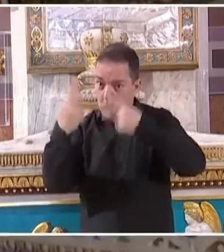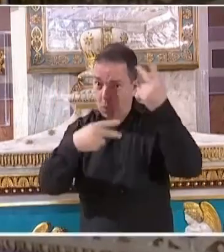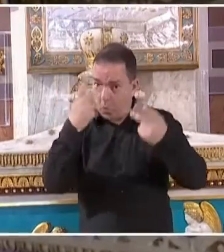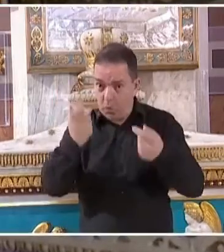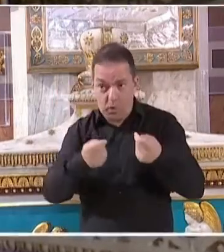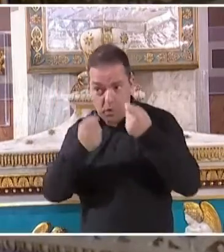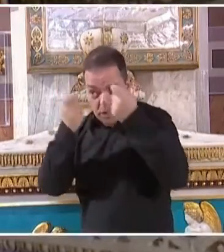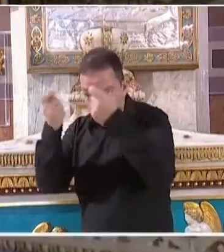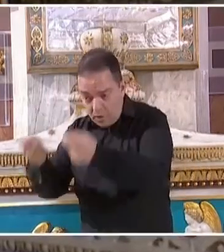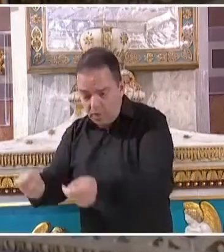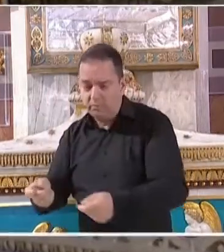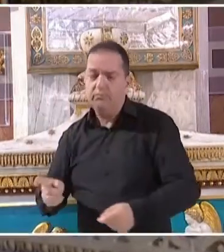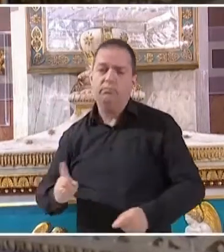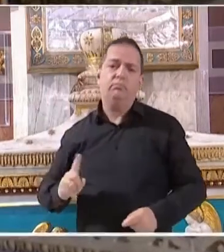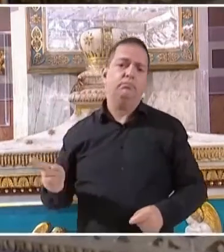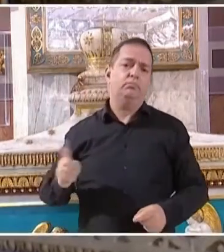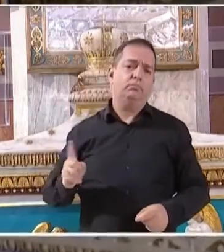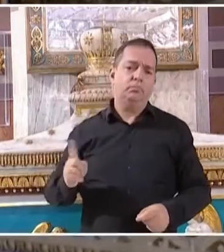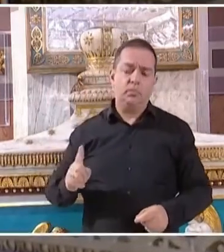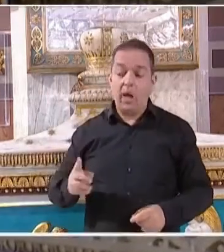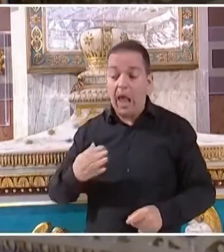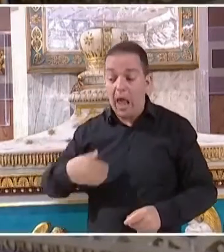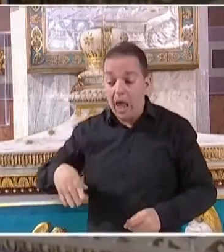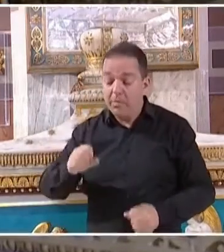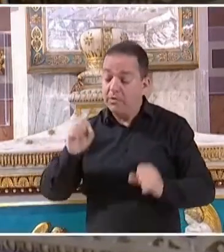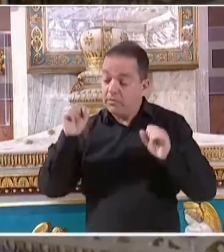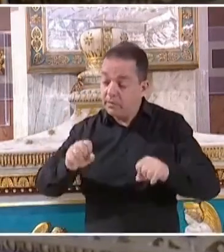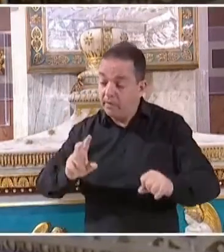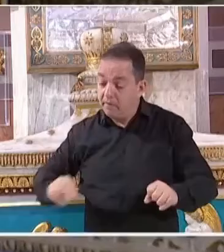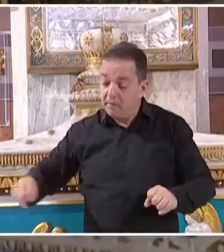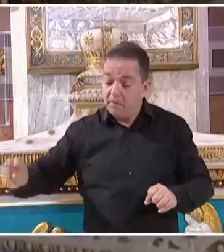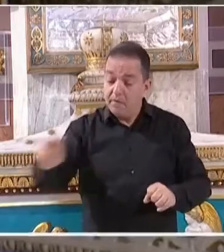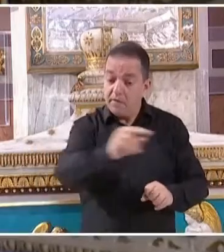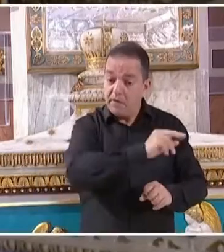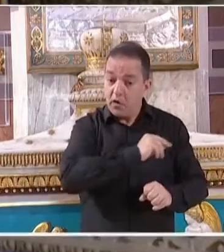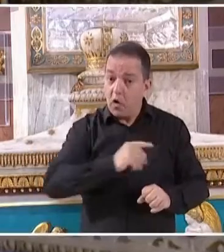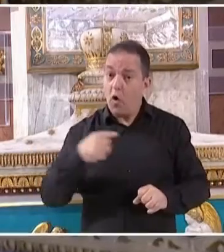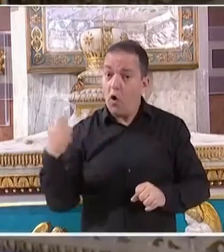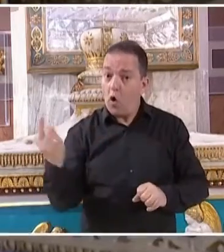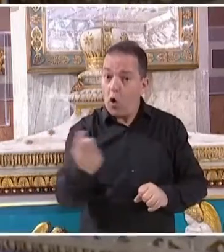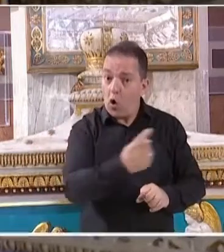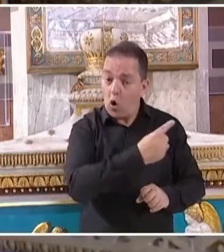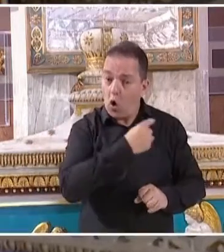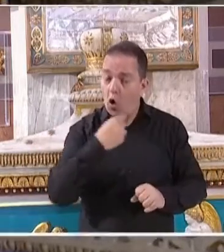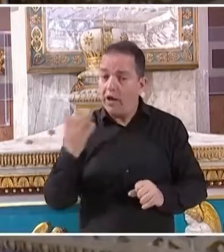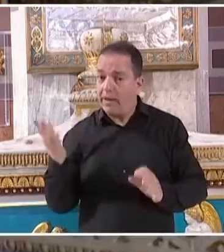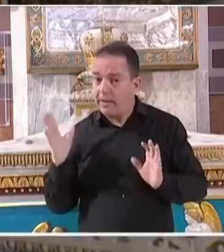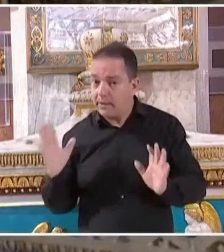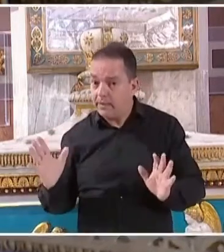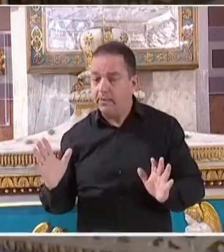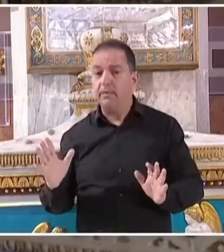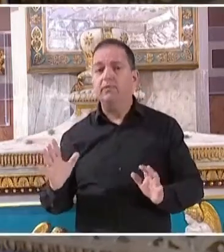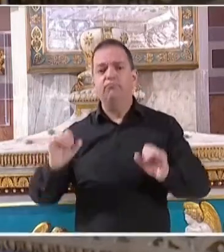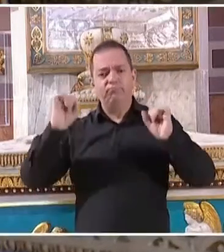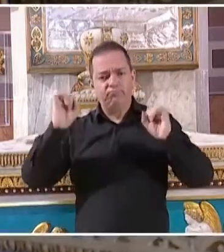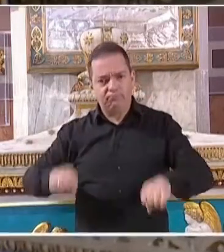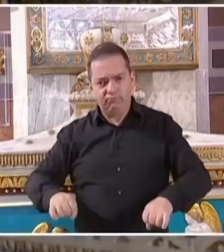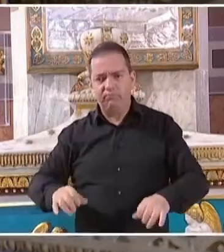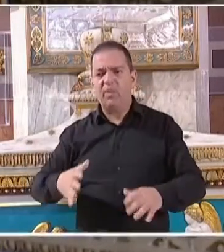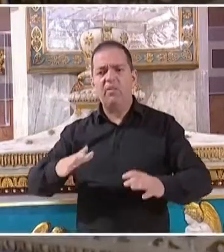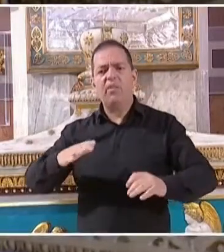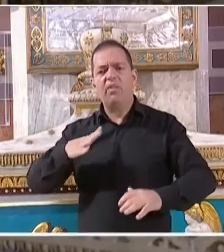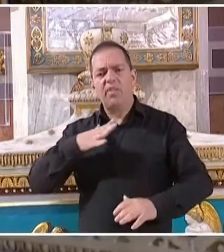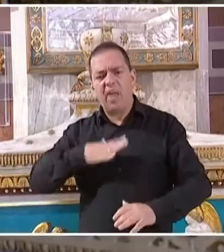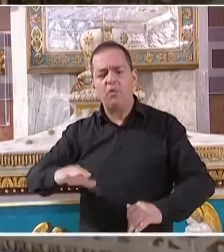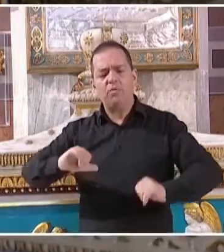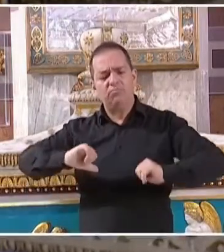της, γιατί με κοινή απόφαση όλοι ανεξαιρέτως εκουσίως